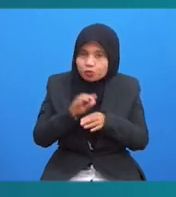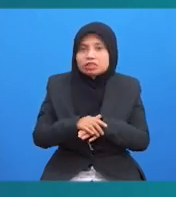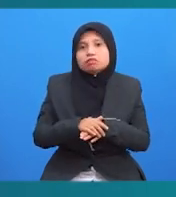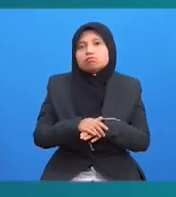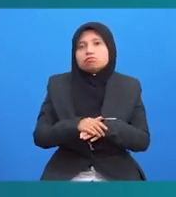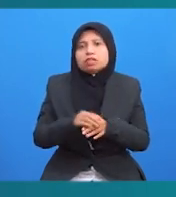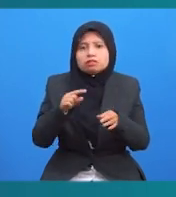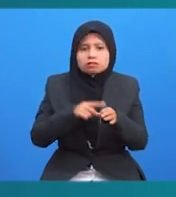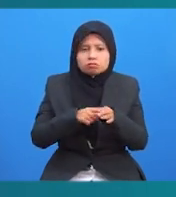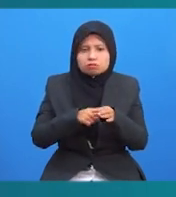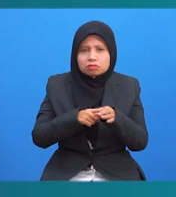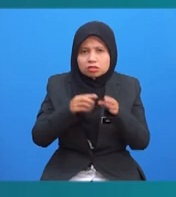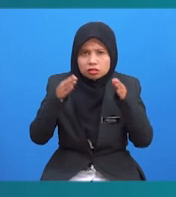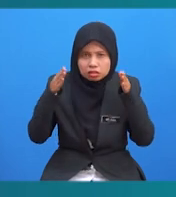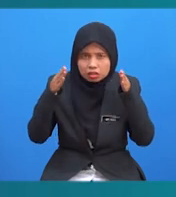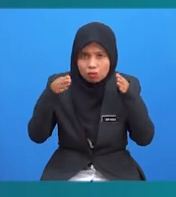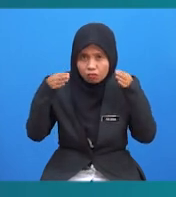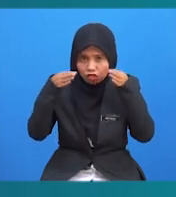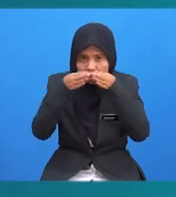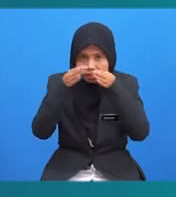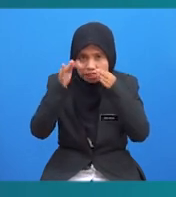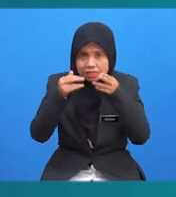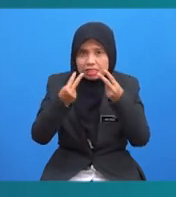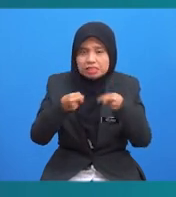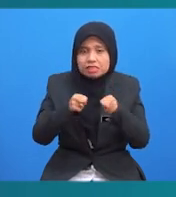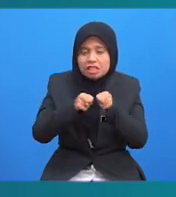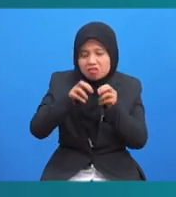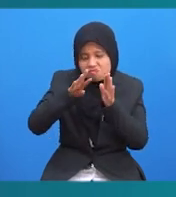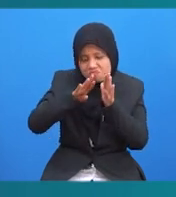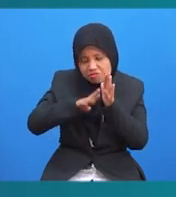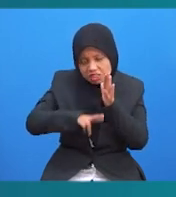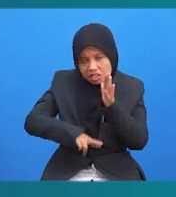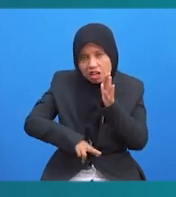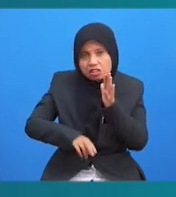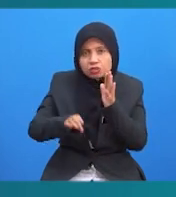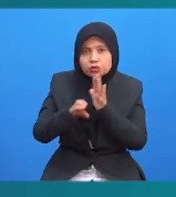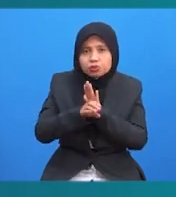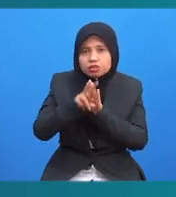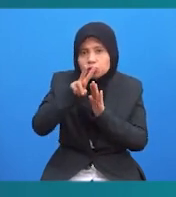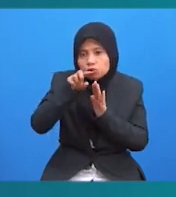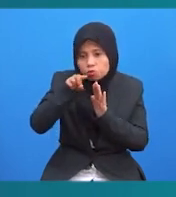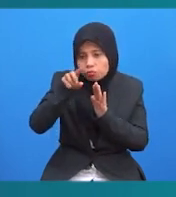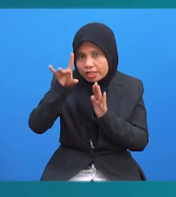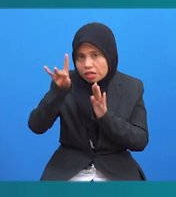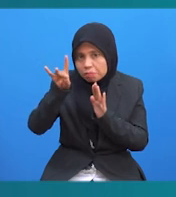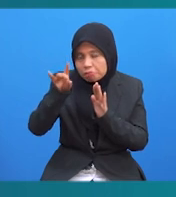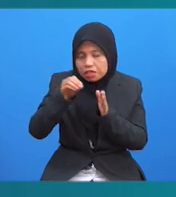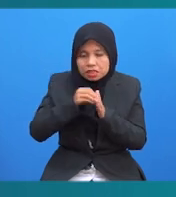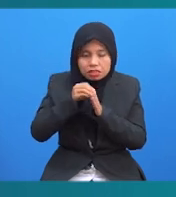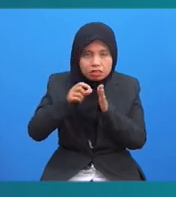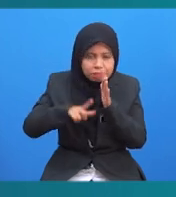gambar subjek menggunakan lensa dengan nilai aperture-nya rendah seperti 2.8 ataupun lebih